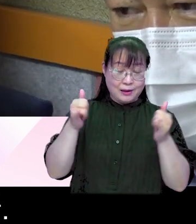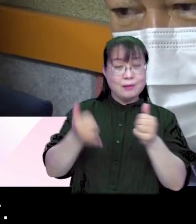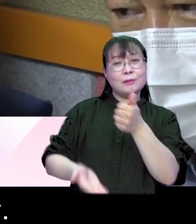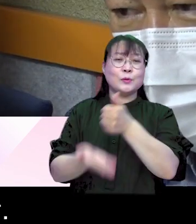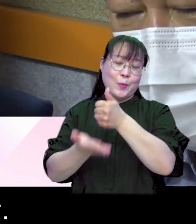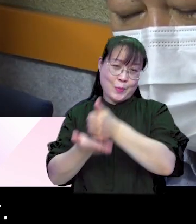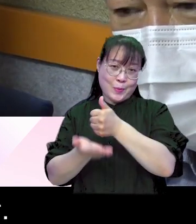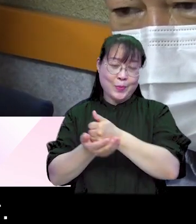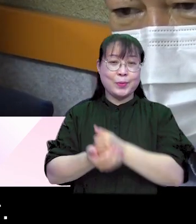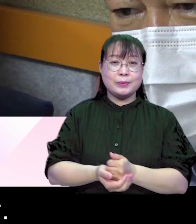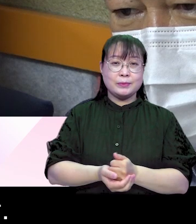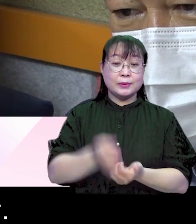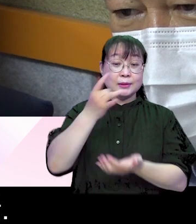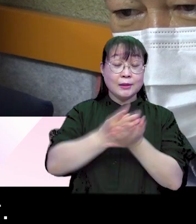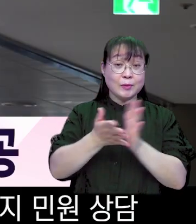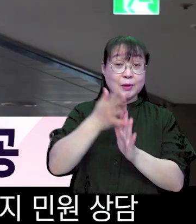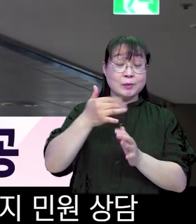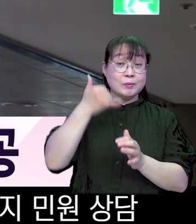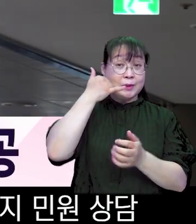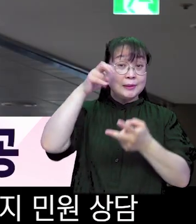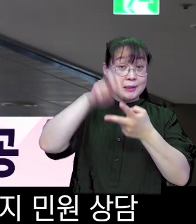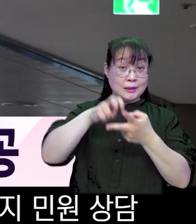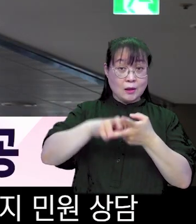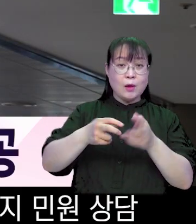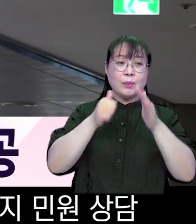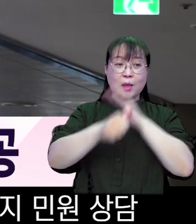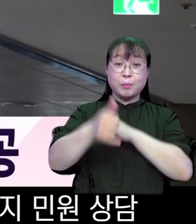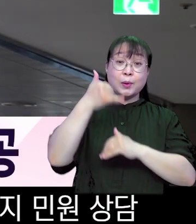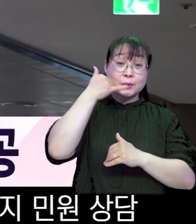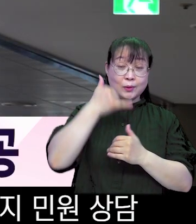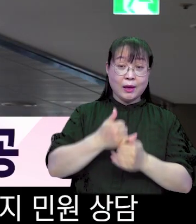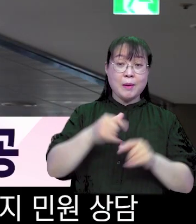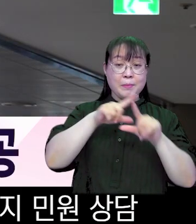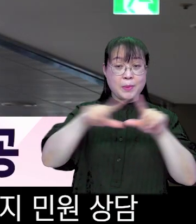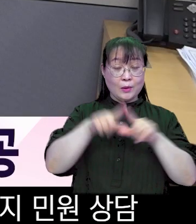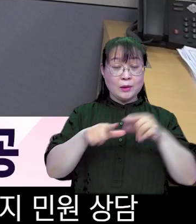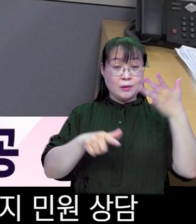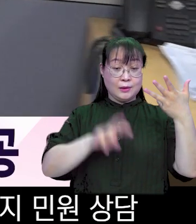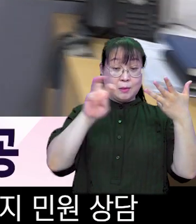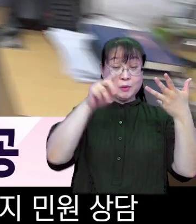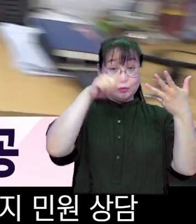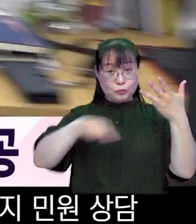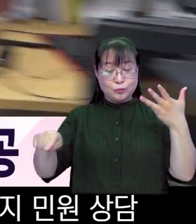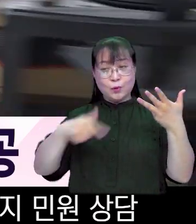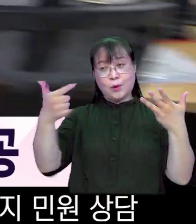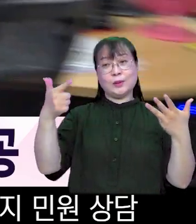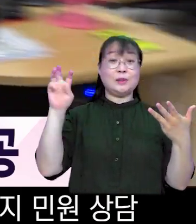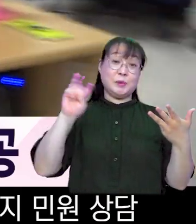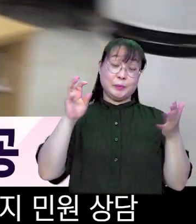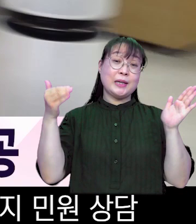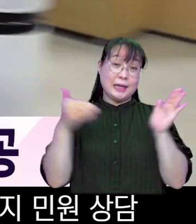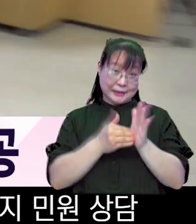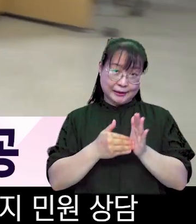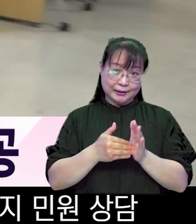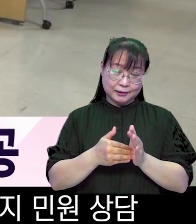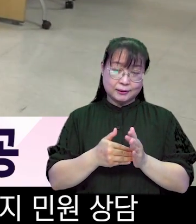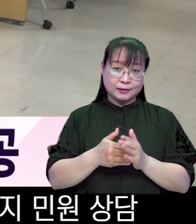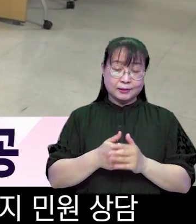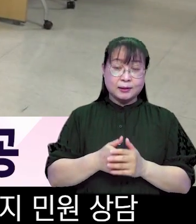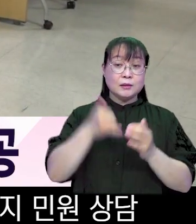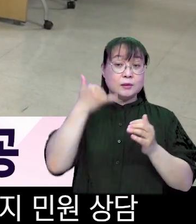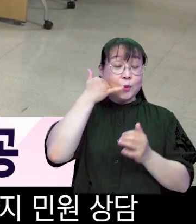콜센터 상담사들을 격려했습니다. 천안시 민원콜센터는 대표 전화로 평일 8시 30분부터 오후